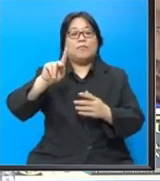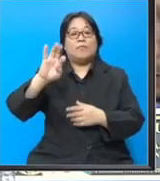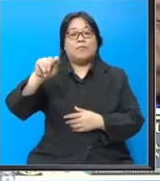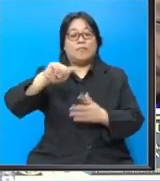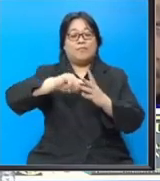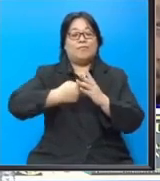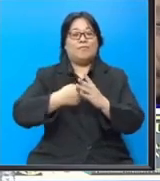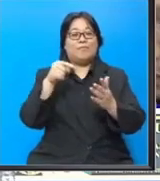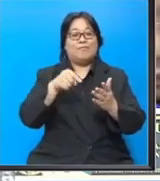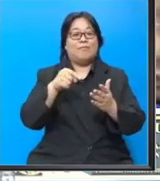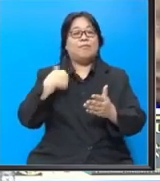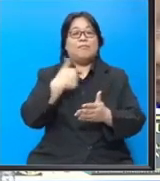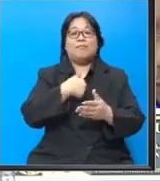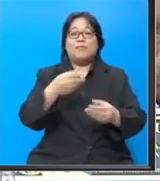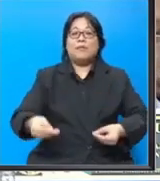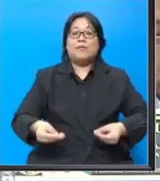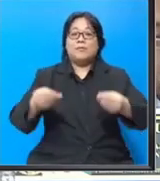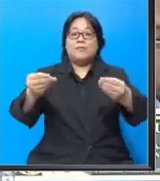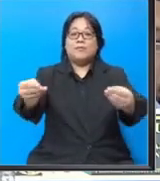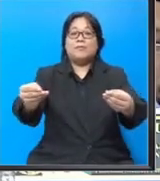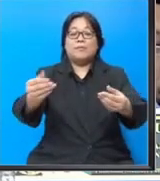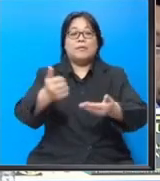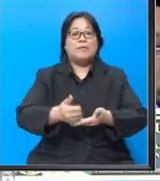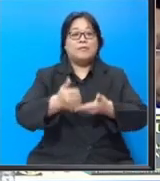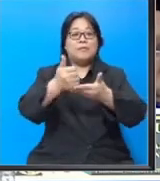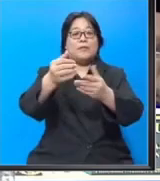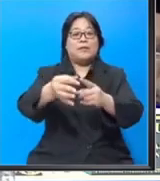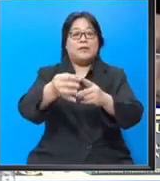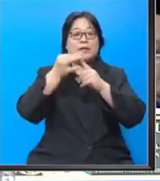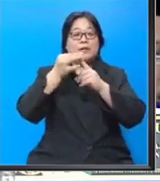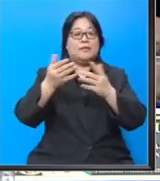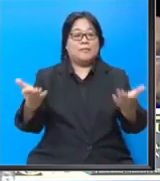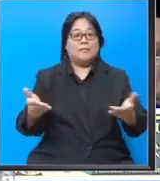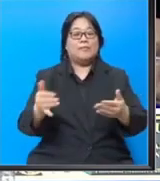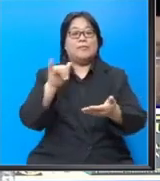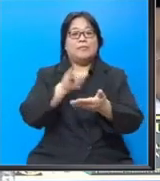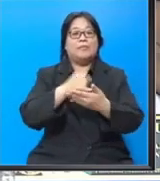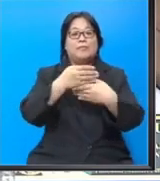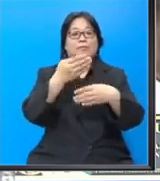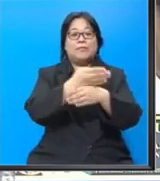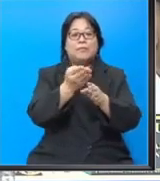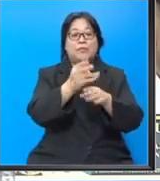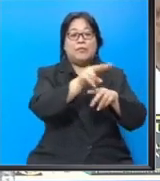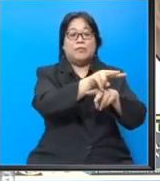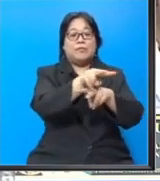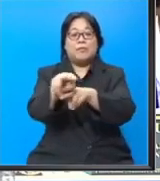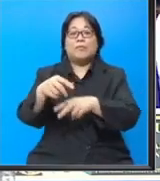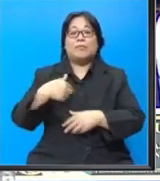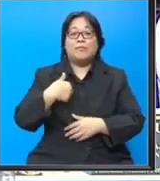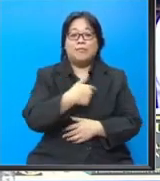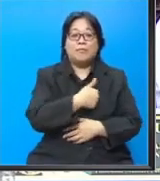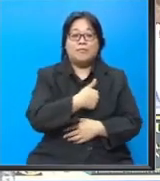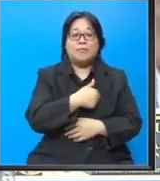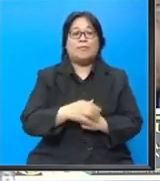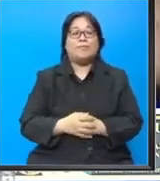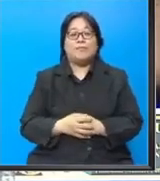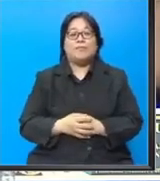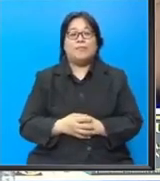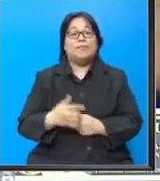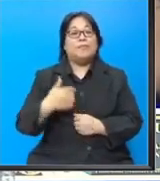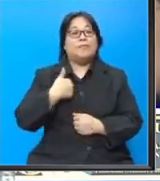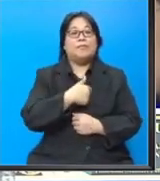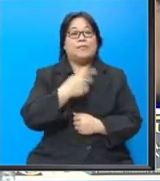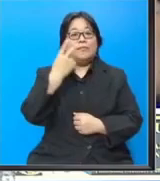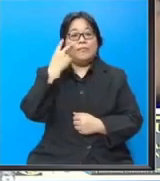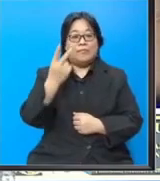kegunaan dengan yang kita beri kepada bantuan khusus ini bentuk pemantauan kita bentuk yang kita